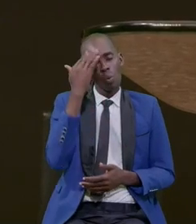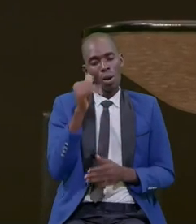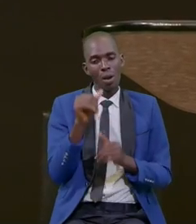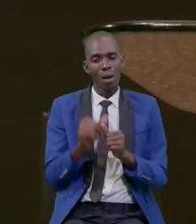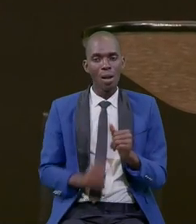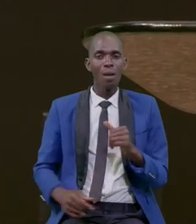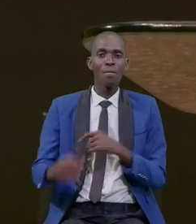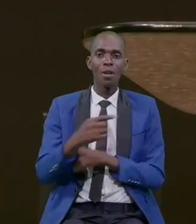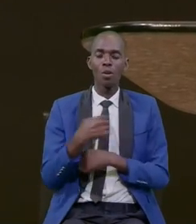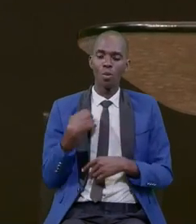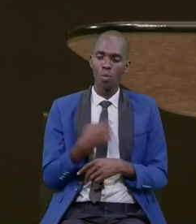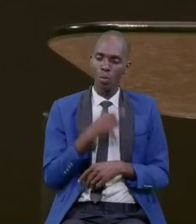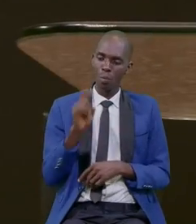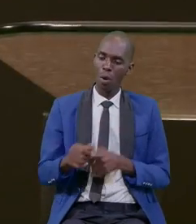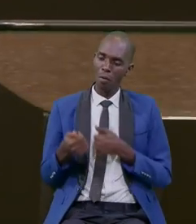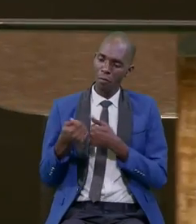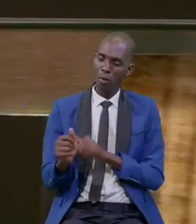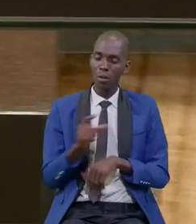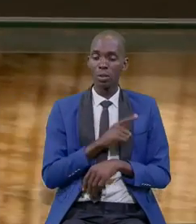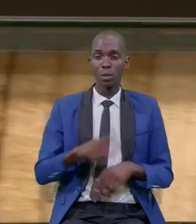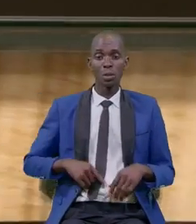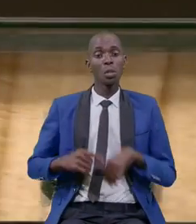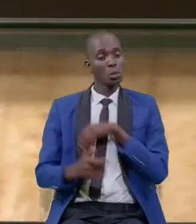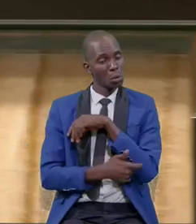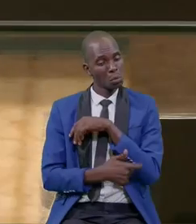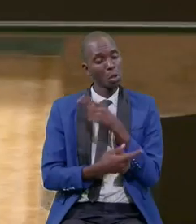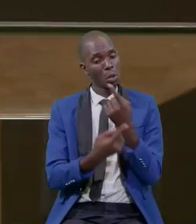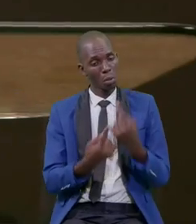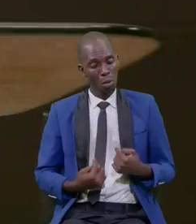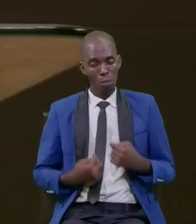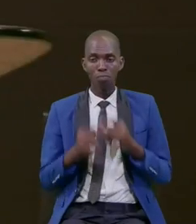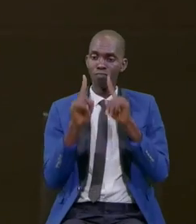jour, nous suivons le Seigneur. Les tentations viendront,